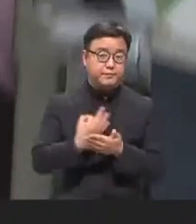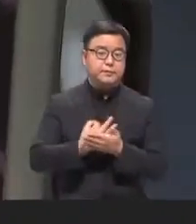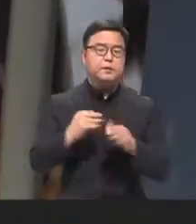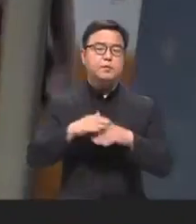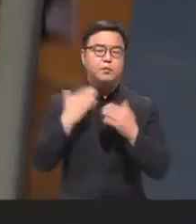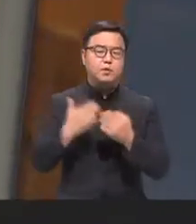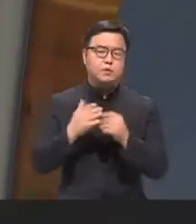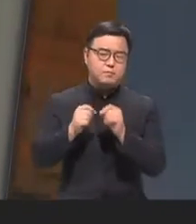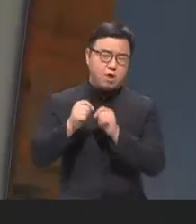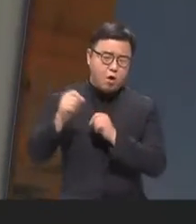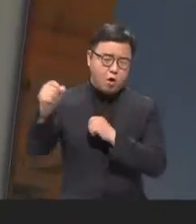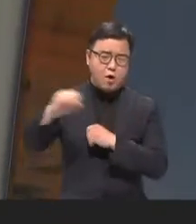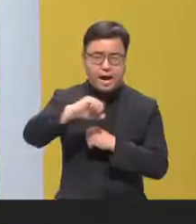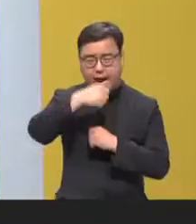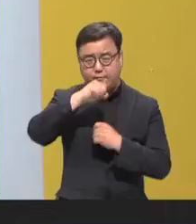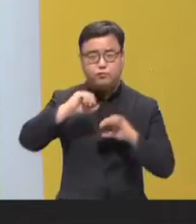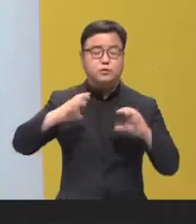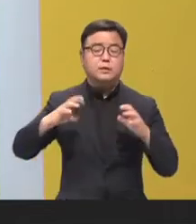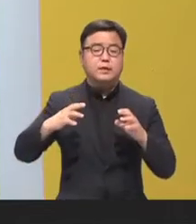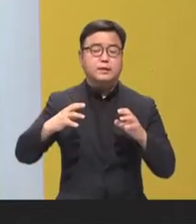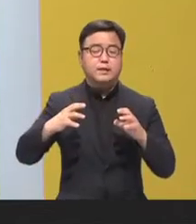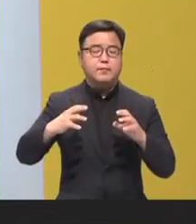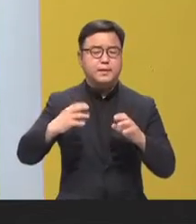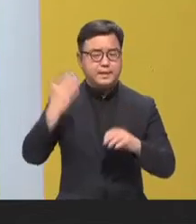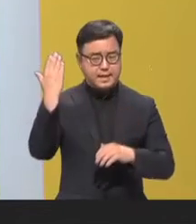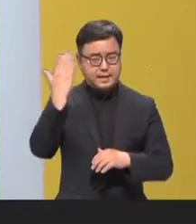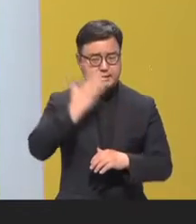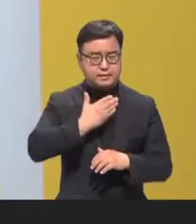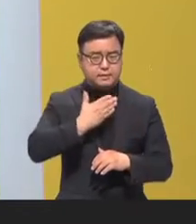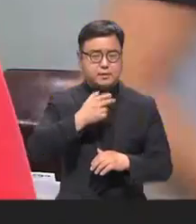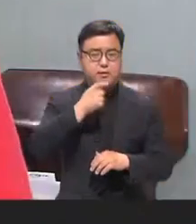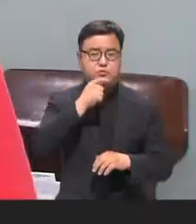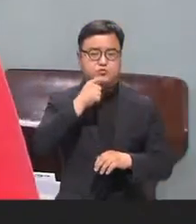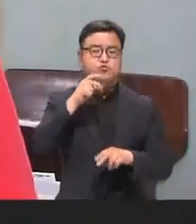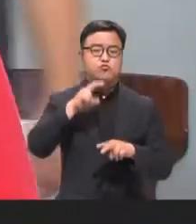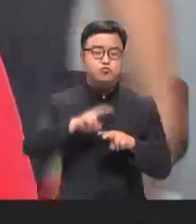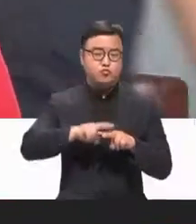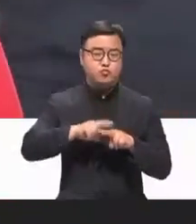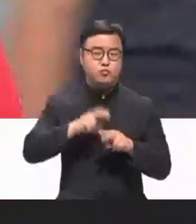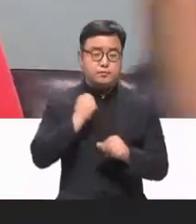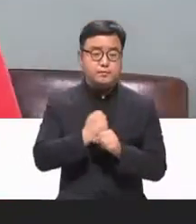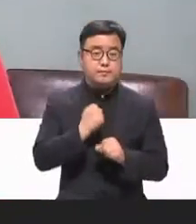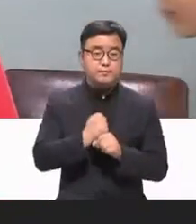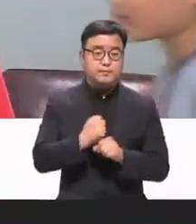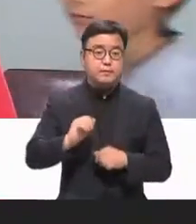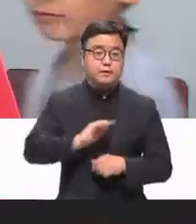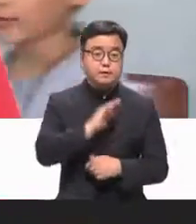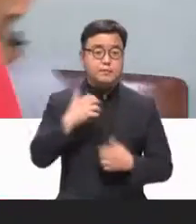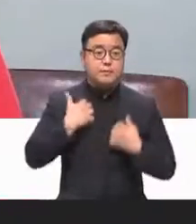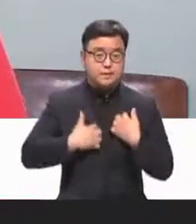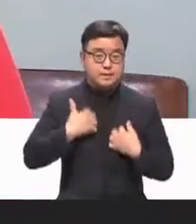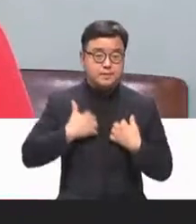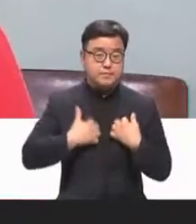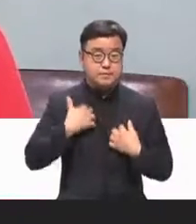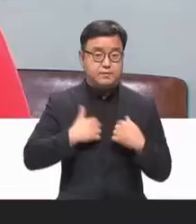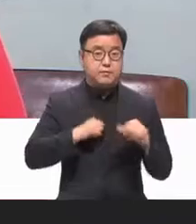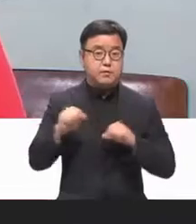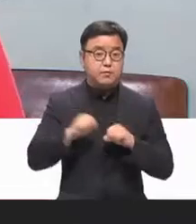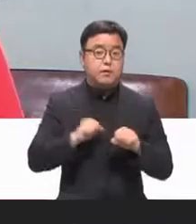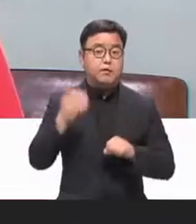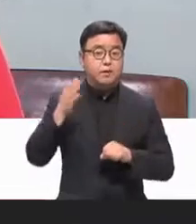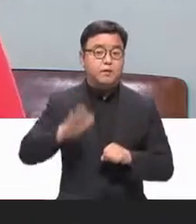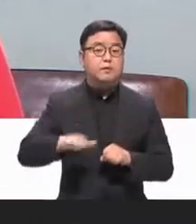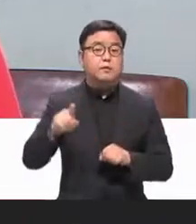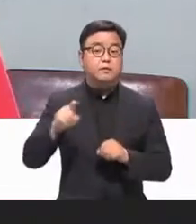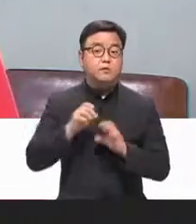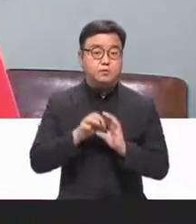머나먼 아프리카 땅의 깨끗한 우물을 만드는 데 쓰입니다. 저희가 재밌게 하는 건데 이 재밌는 활동을 통해서 다른